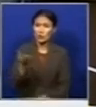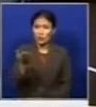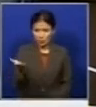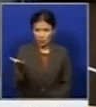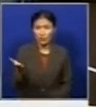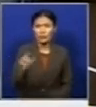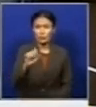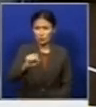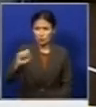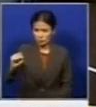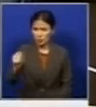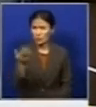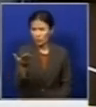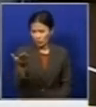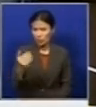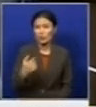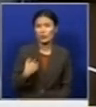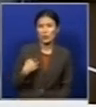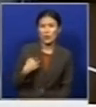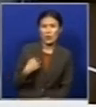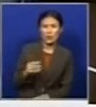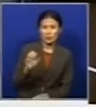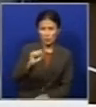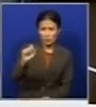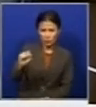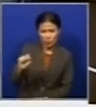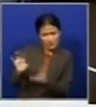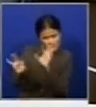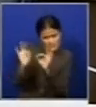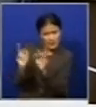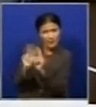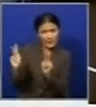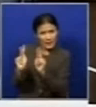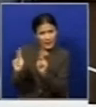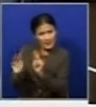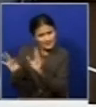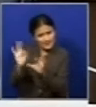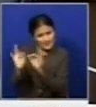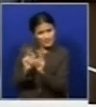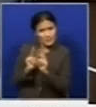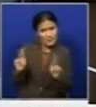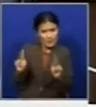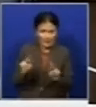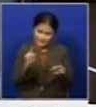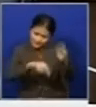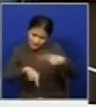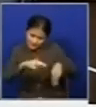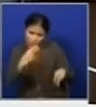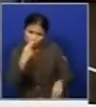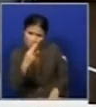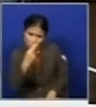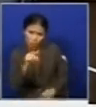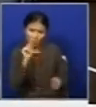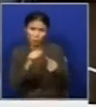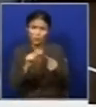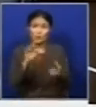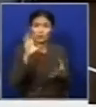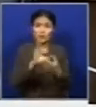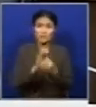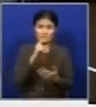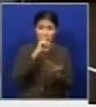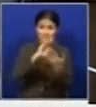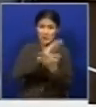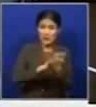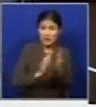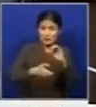งคณะกรรมการขึ้นมาพิจารณาศึกษาข้อดีข้อเสียต่อกรณีการเข้าร่วม